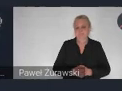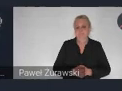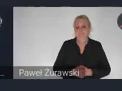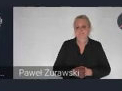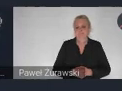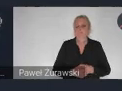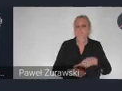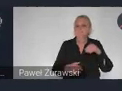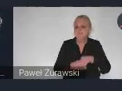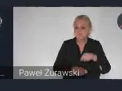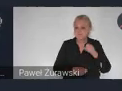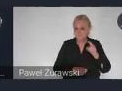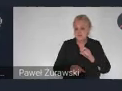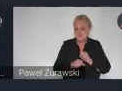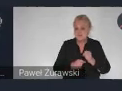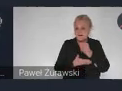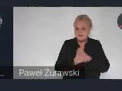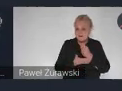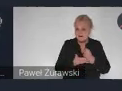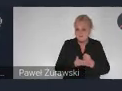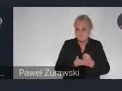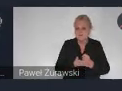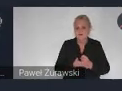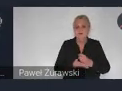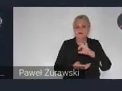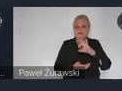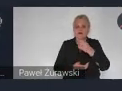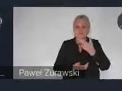który znajduje się pod adresem